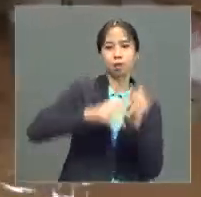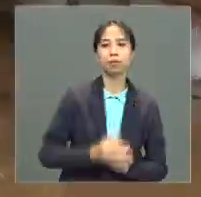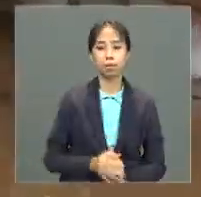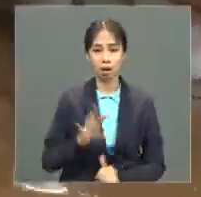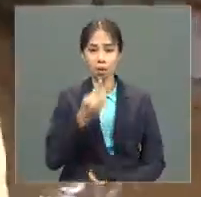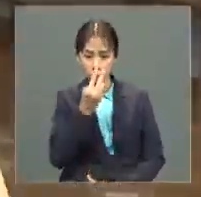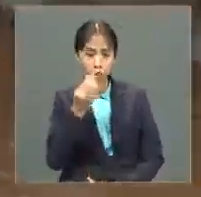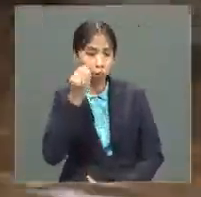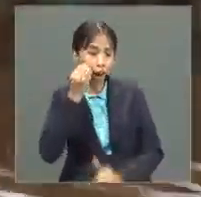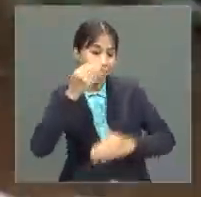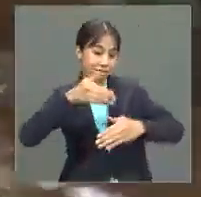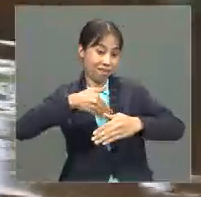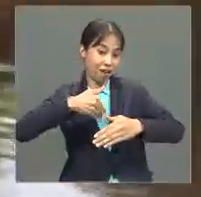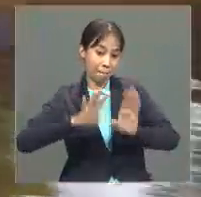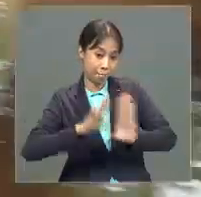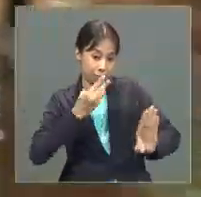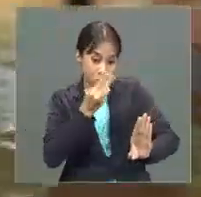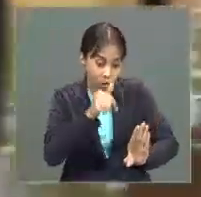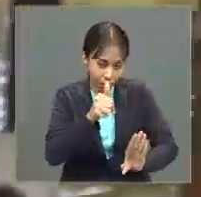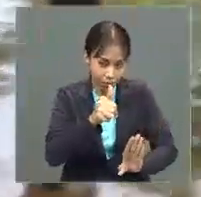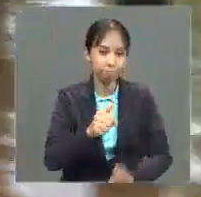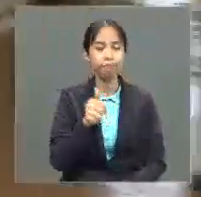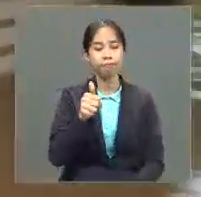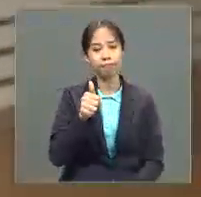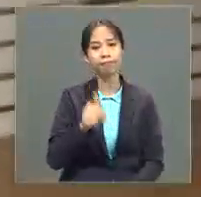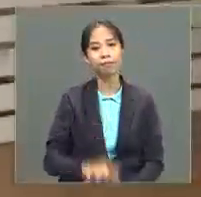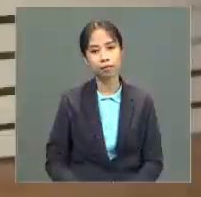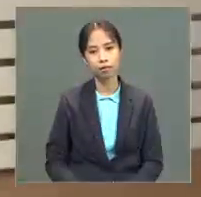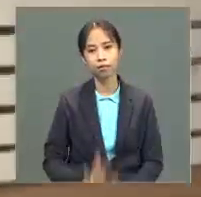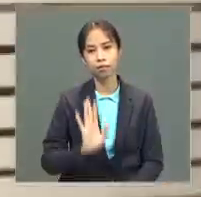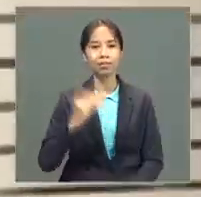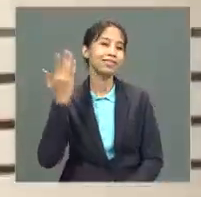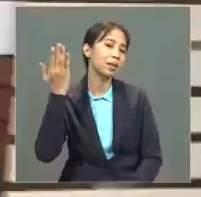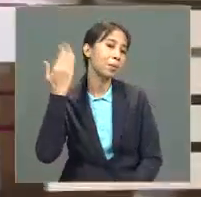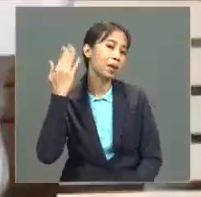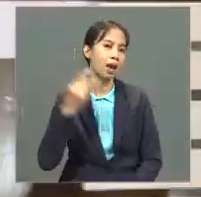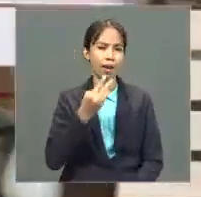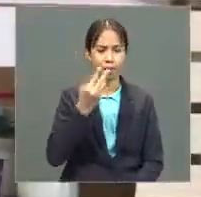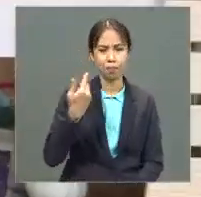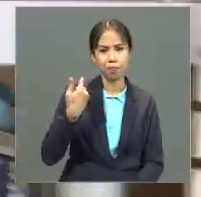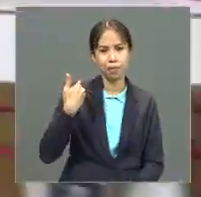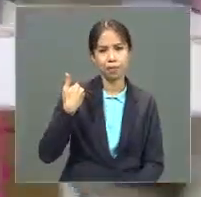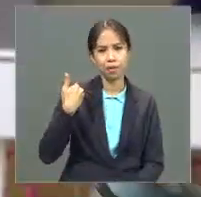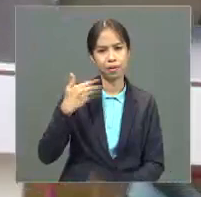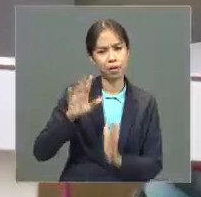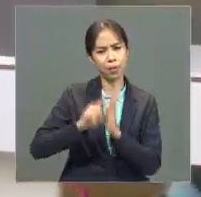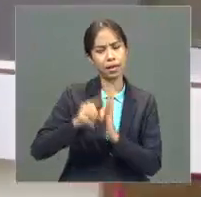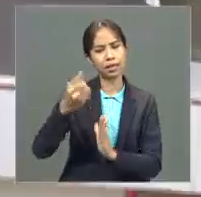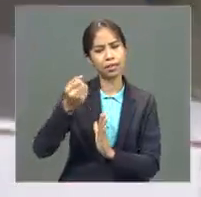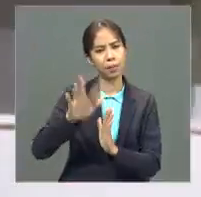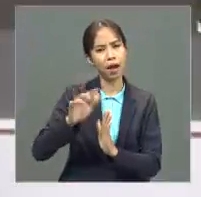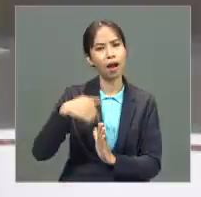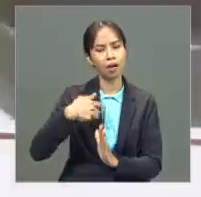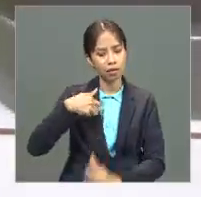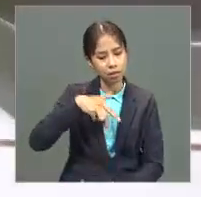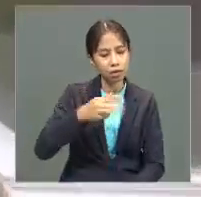ดูข้างในหน่อย ครับผม นี่นะนี่เป็นความเสียหายที่เกิดขึ้นนะครับเมื่อสักครู่ที่ผ่านมาเรามาถึงที่นี่ประมาณไม่ถึงสัก15 นาทีได้มีโอก